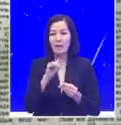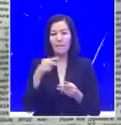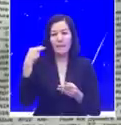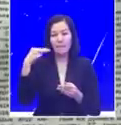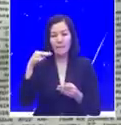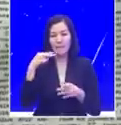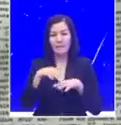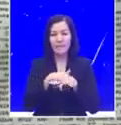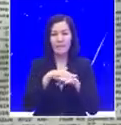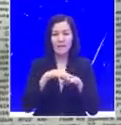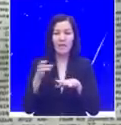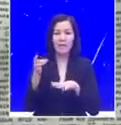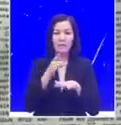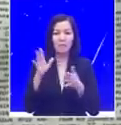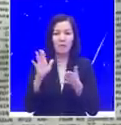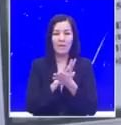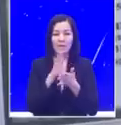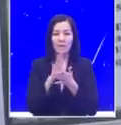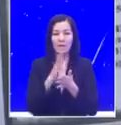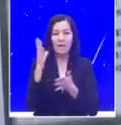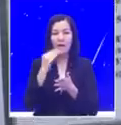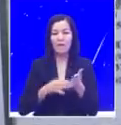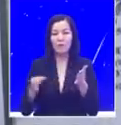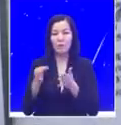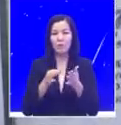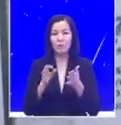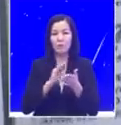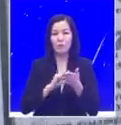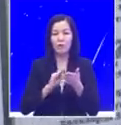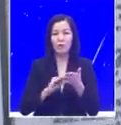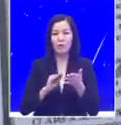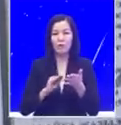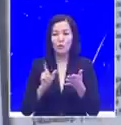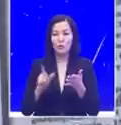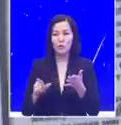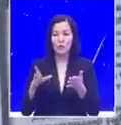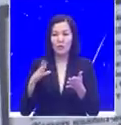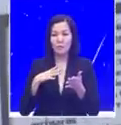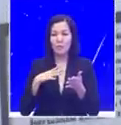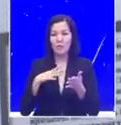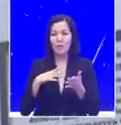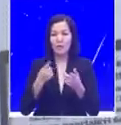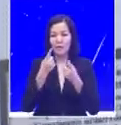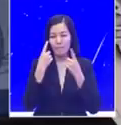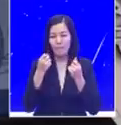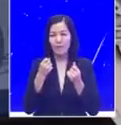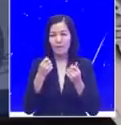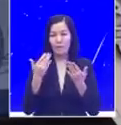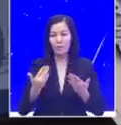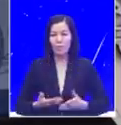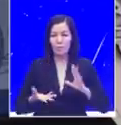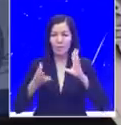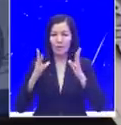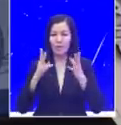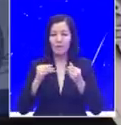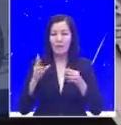Халық Республикалық газетінің Алматы облыстық меншікті тілшісі болып жұмыс істеді. Осы арқылы білгенін өмірден түйгенімен өзгемен